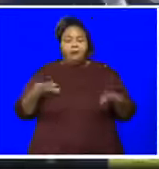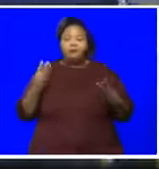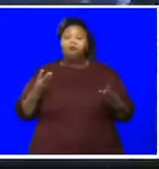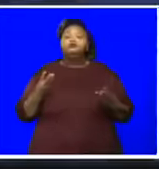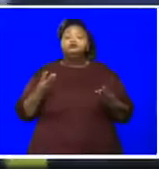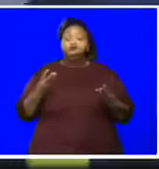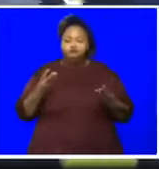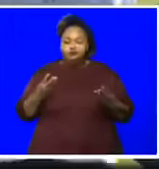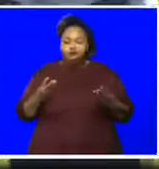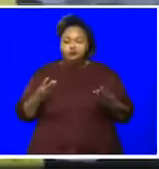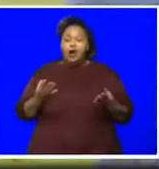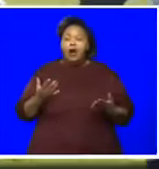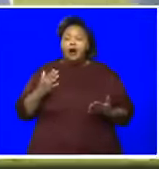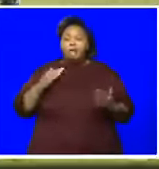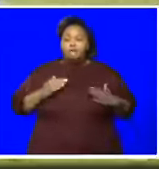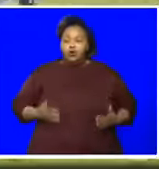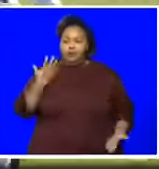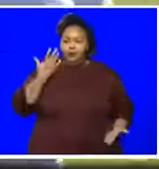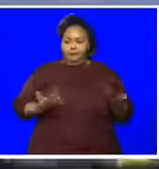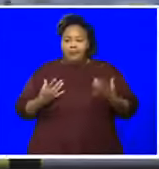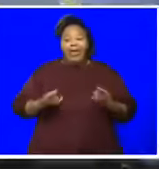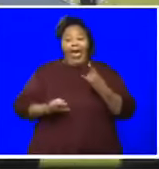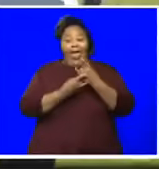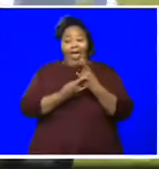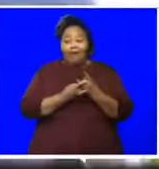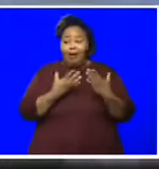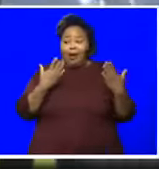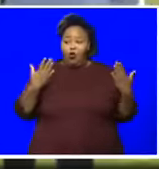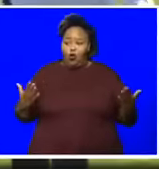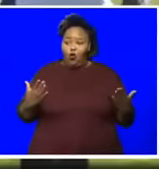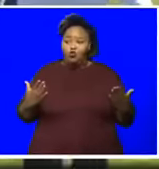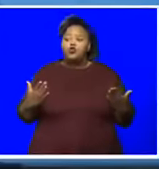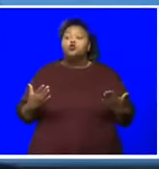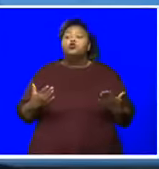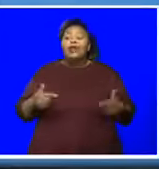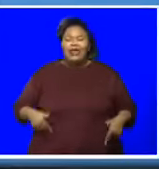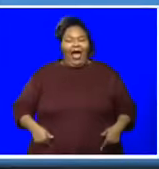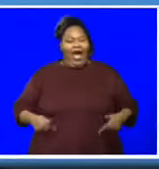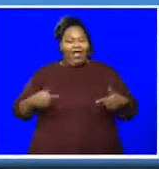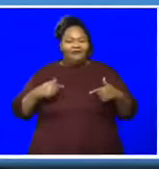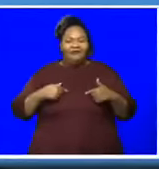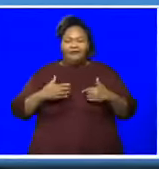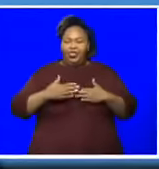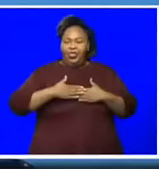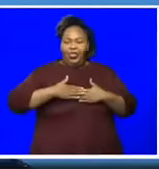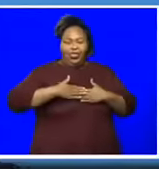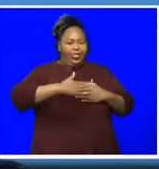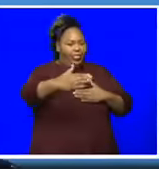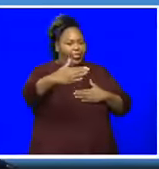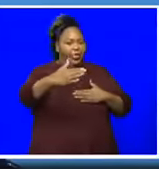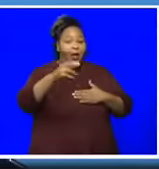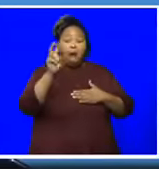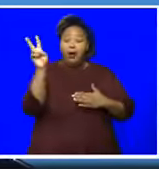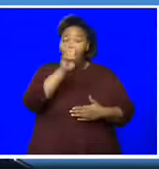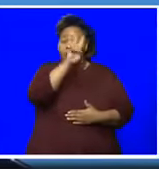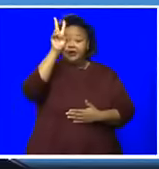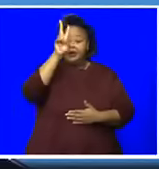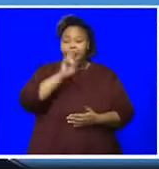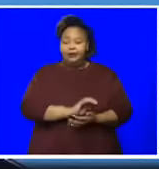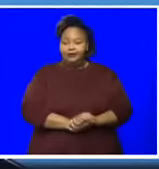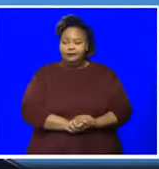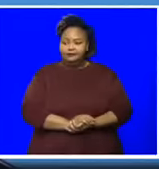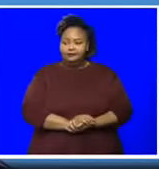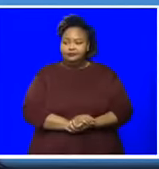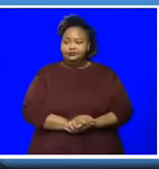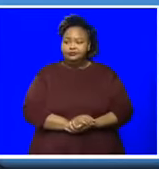Iqiniso vele lokuthi labaningi labasishiyile ngesikhathi seko se-COVID babenawo lokuthi banale comorbid condition